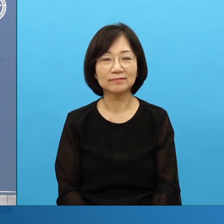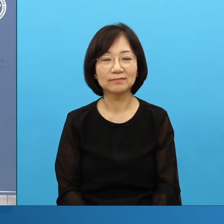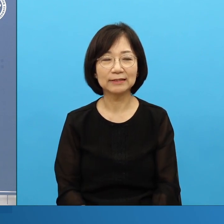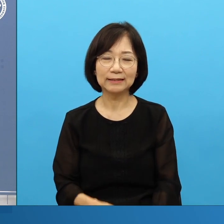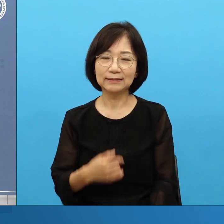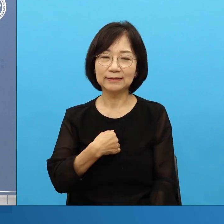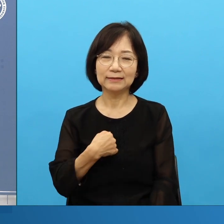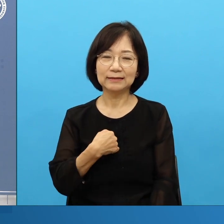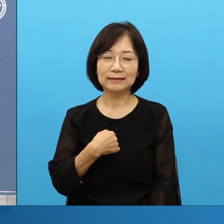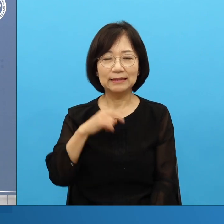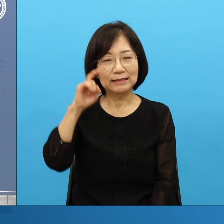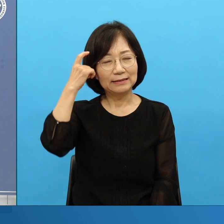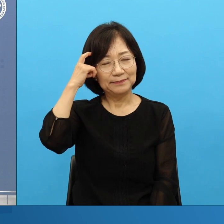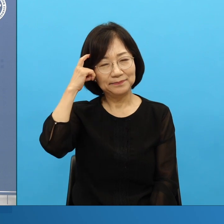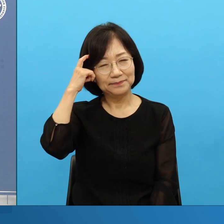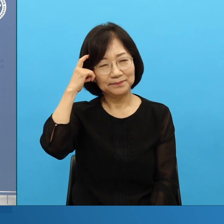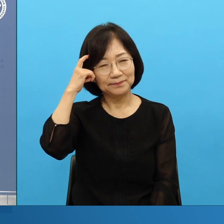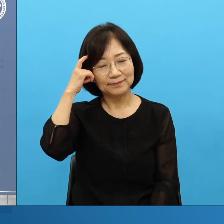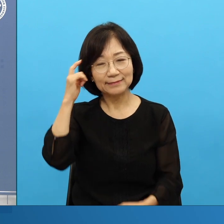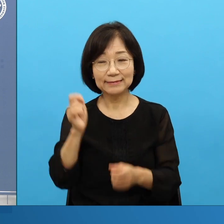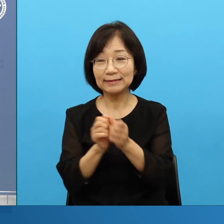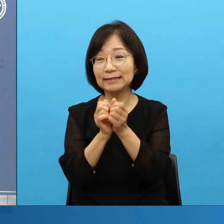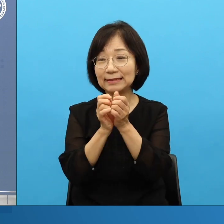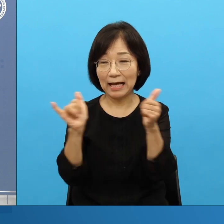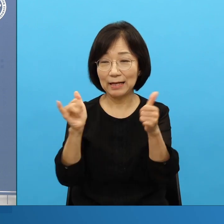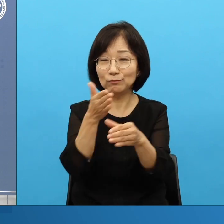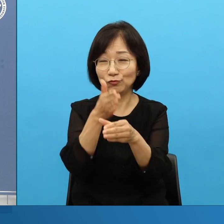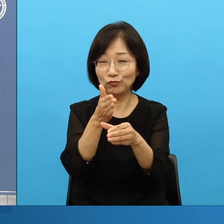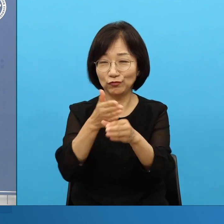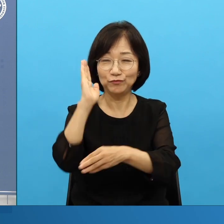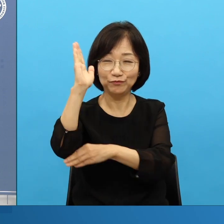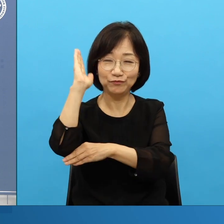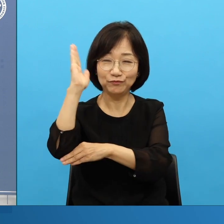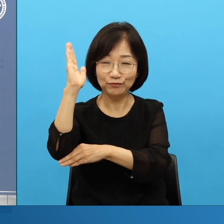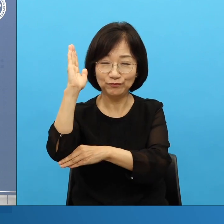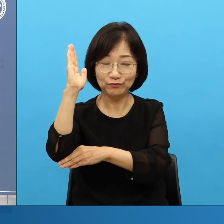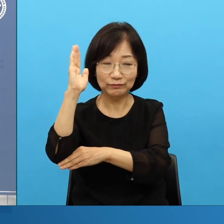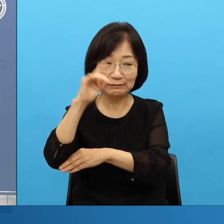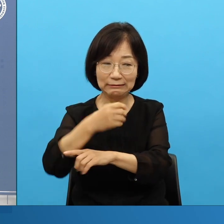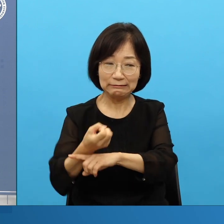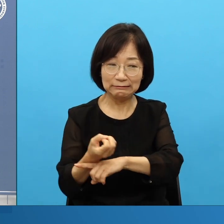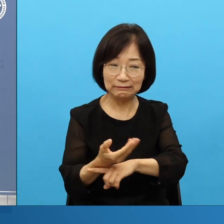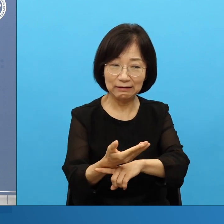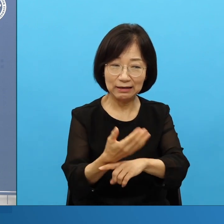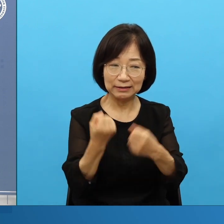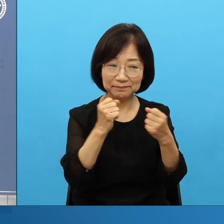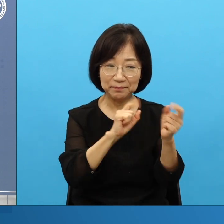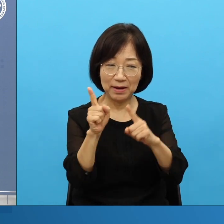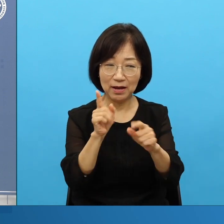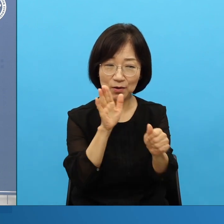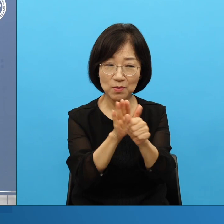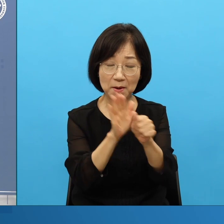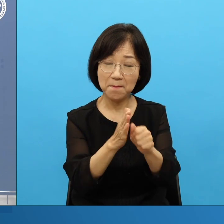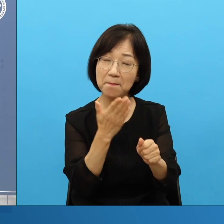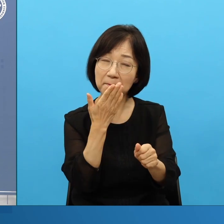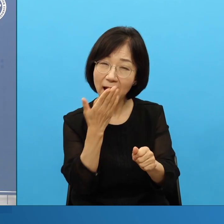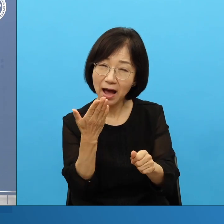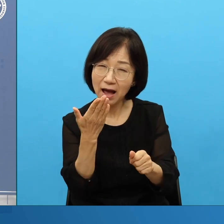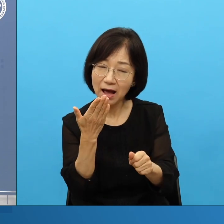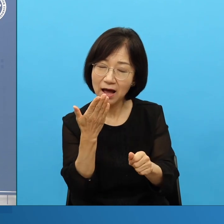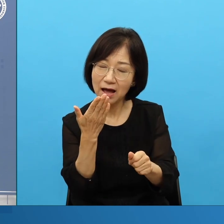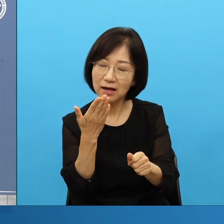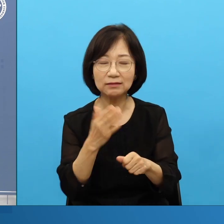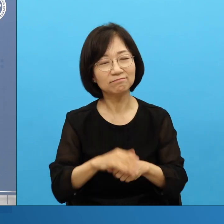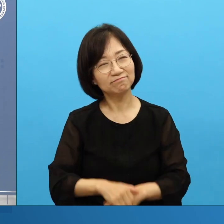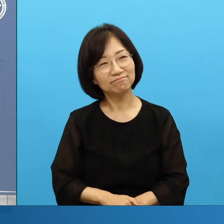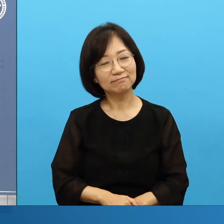살릴 수 있을까? And I wonder to myself, can these things really help and restore people? 그것까지는 좋은데 많이 웃기려고